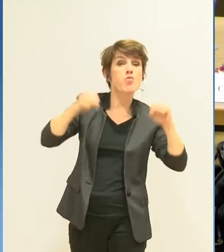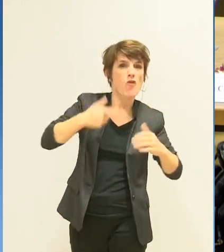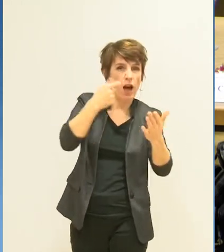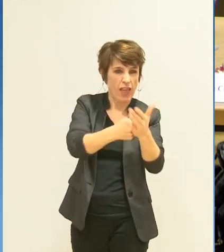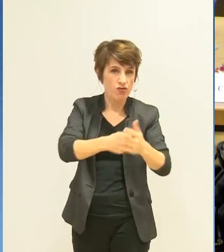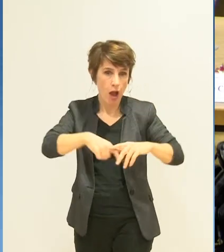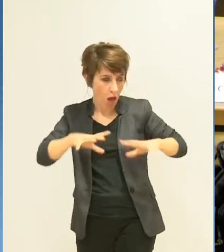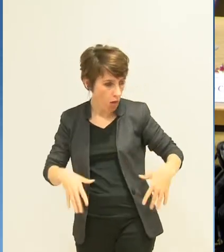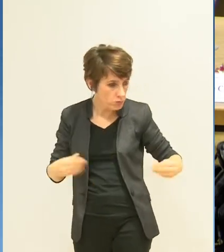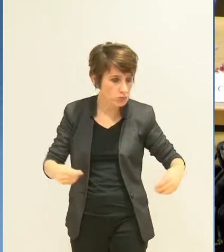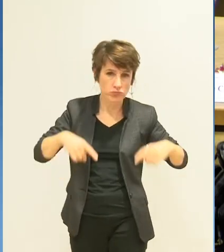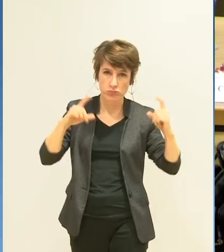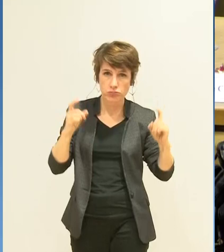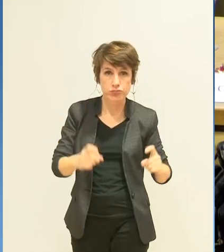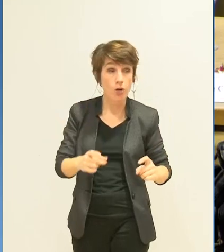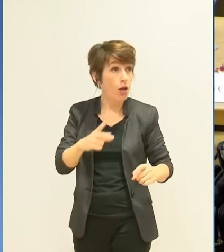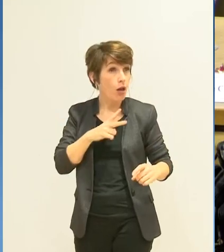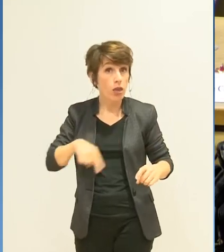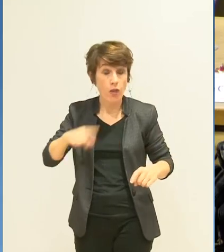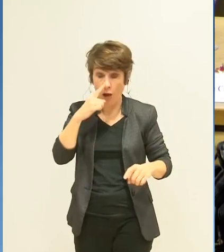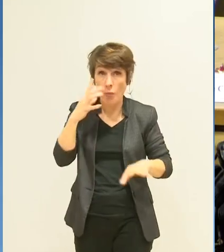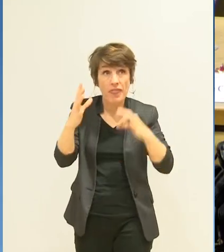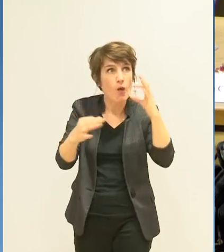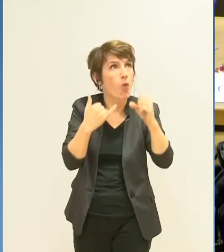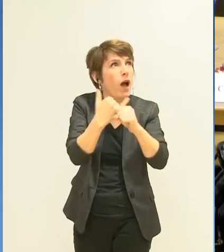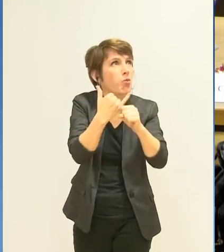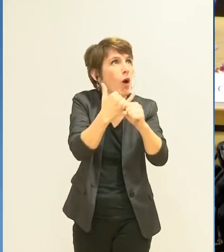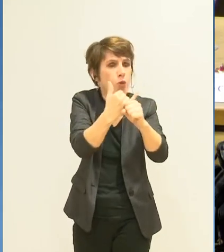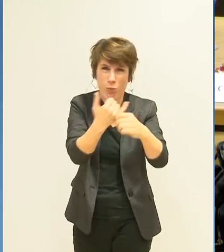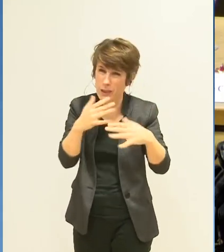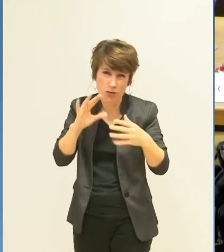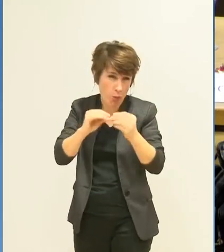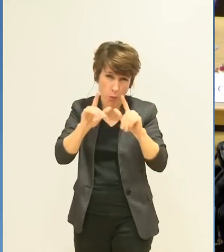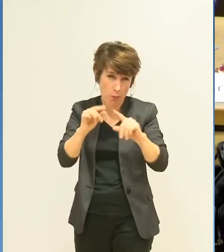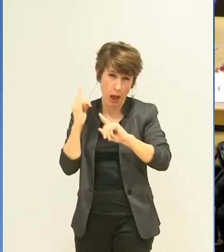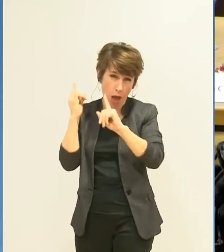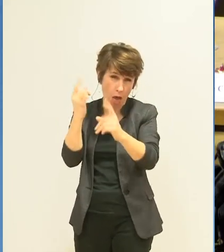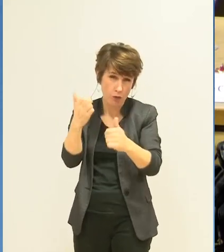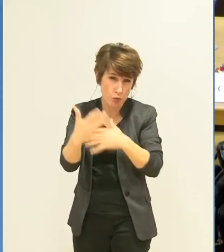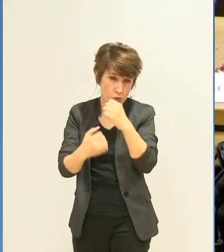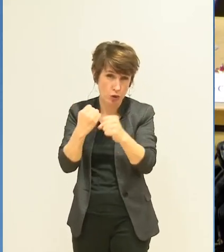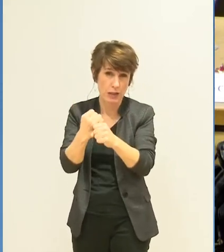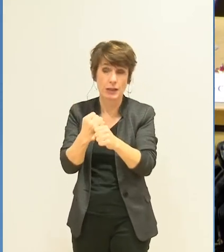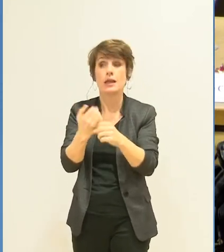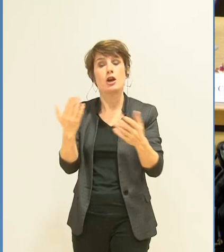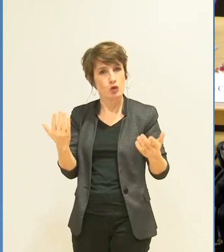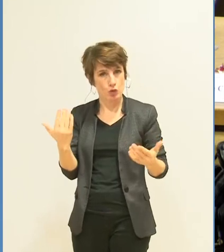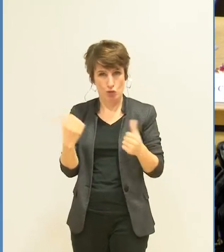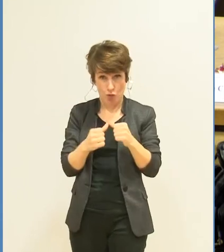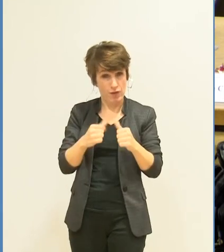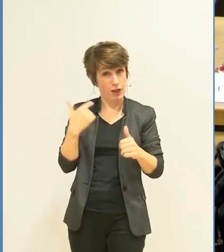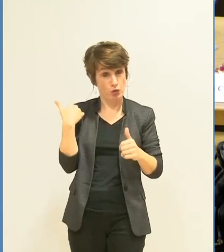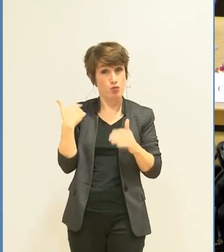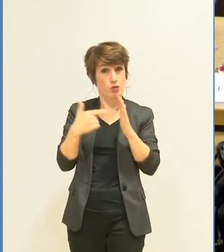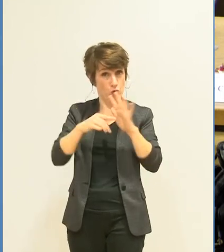voilà des années que le problème se pose et c'est bien pourquoi depuis 2014 et malgré les contraintes financières qui pèsent sur la ville de grenoble